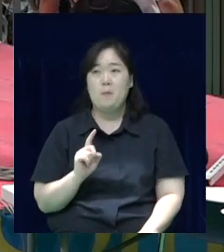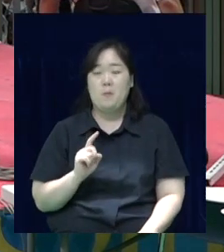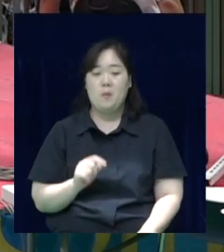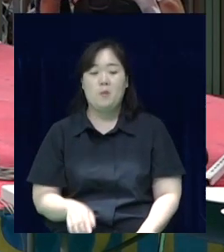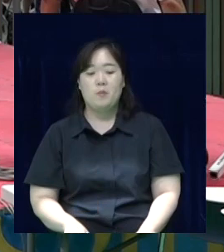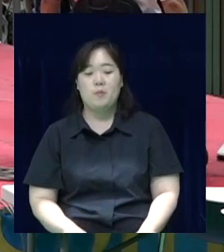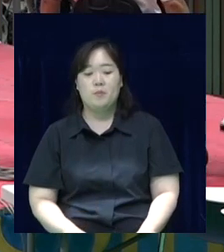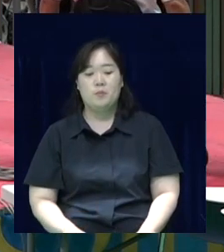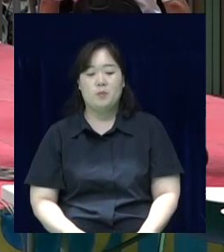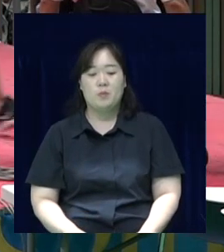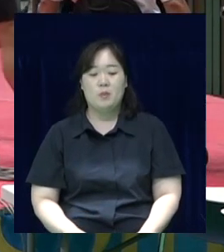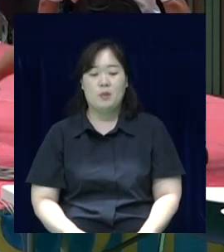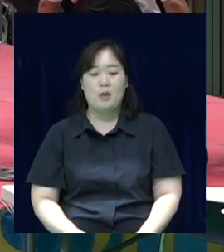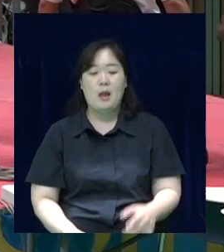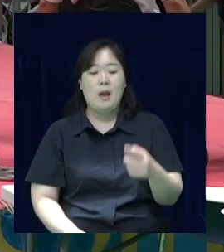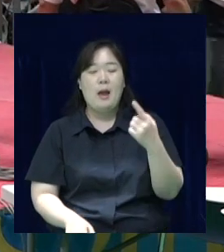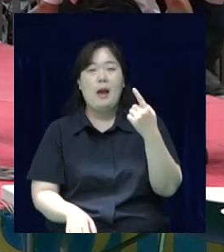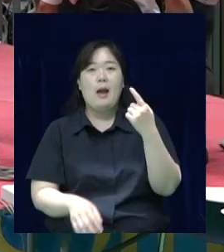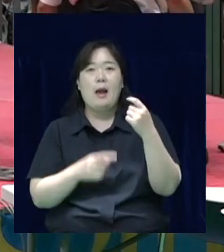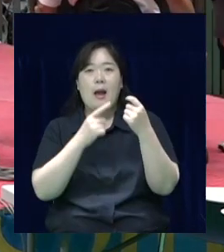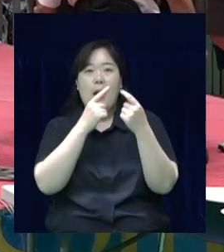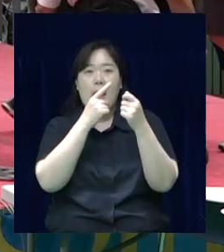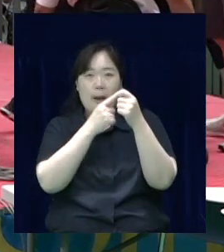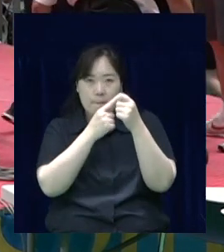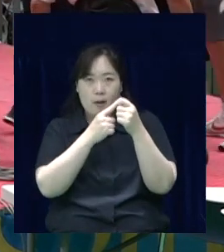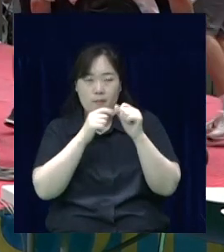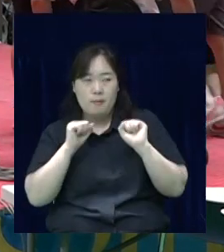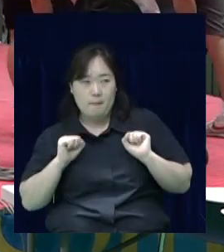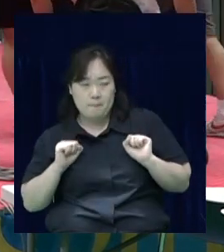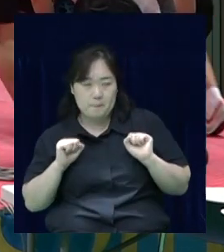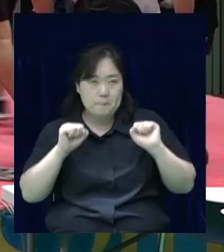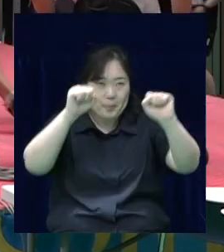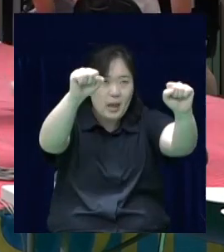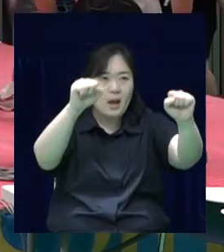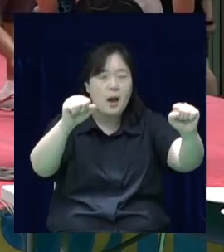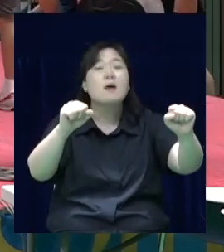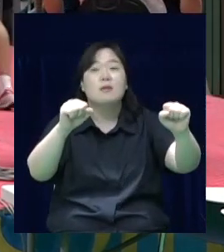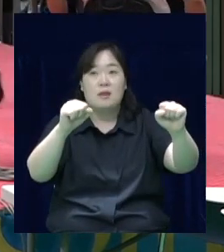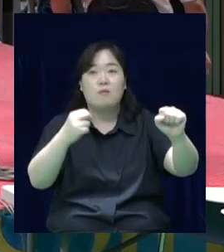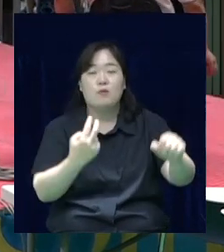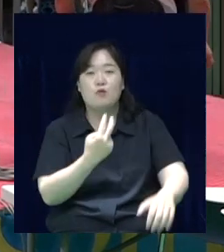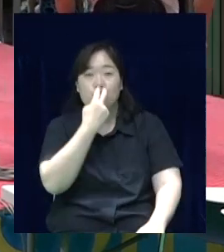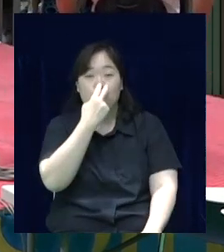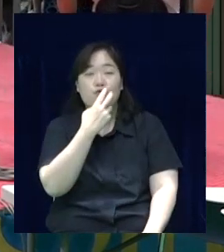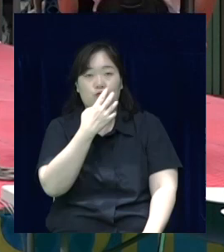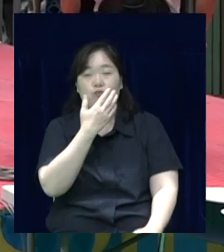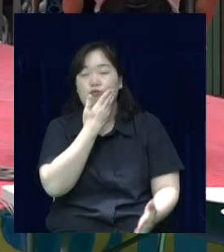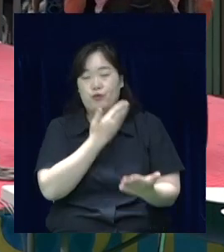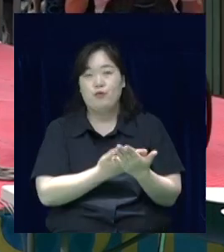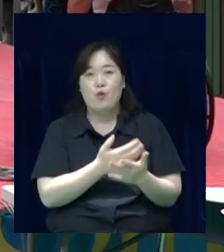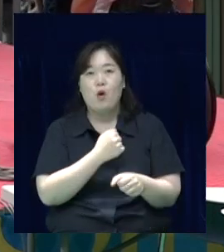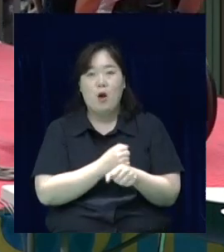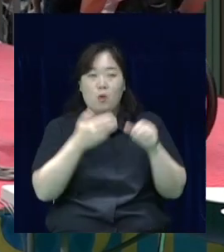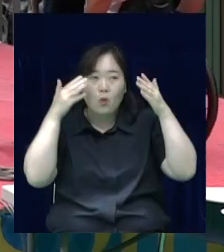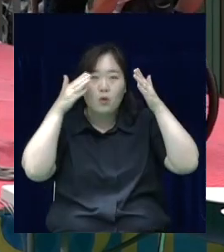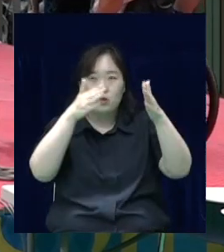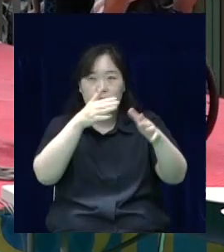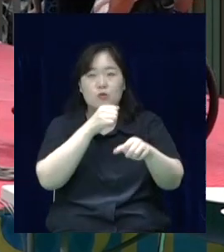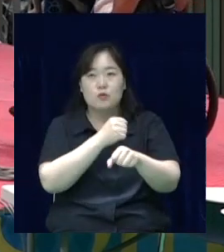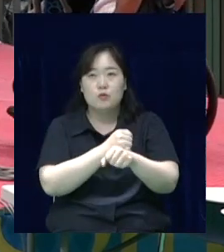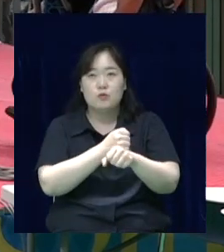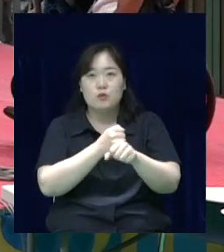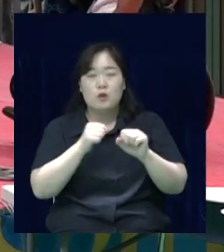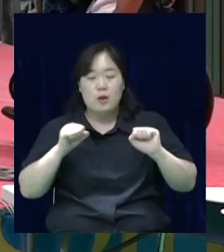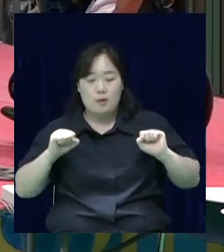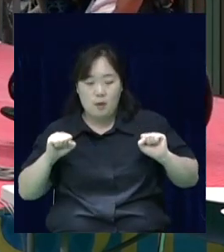네, 한 번에 힘을 써야 되기 때문에 호흡을 가다듬어야 되고요. 그것을 한 번에 얼마만큼 집중해서 밀어올리느냐